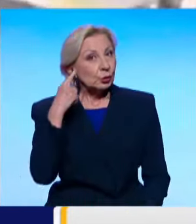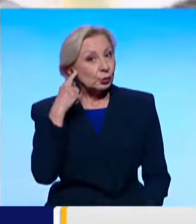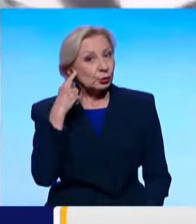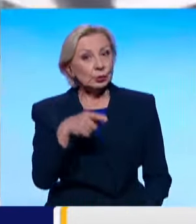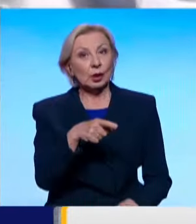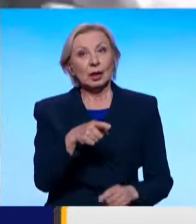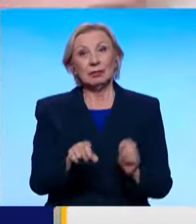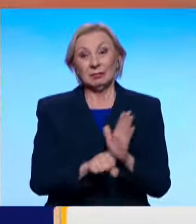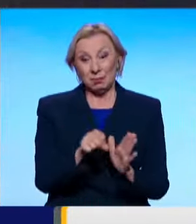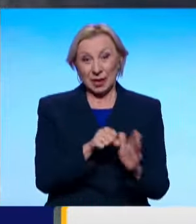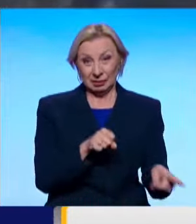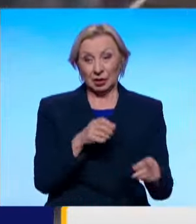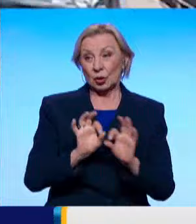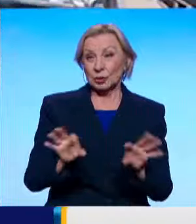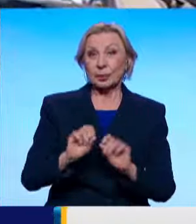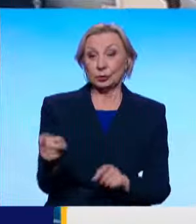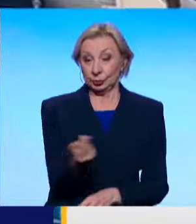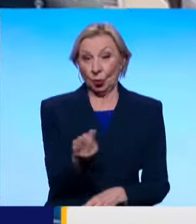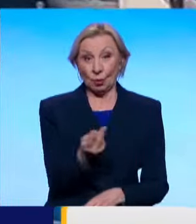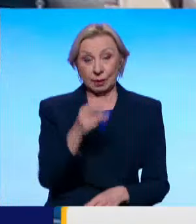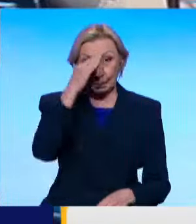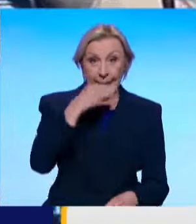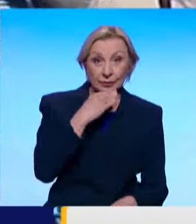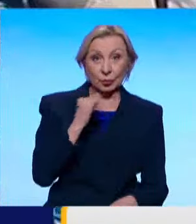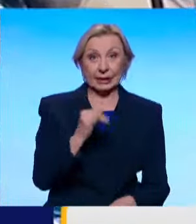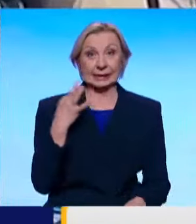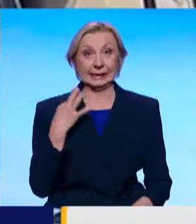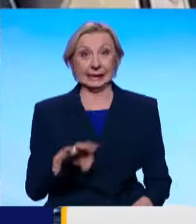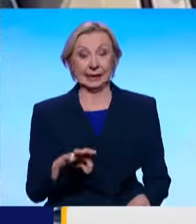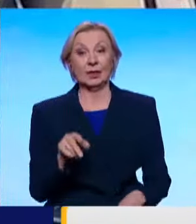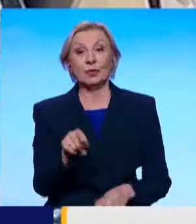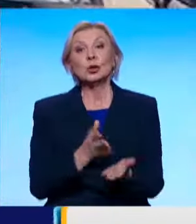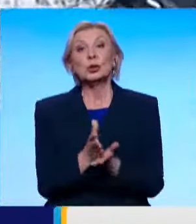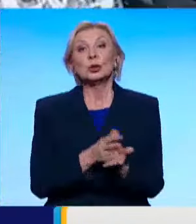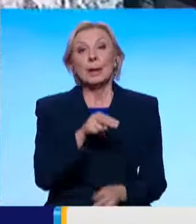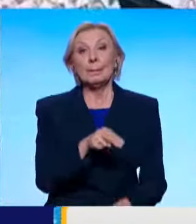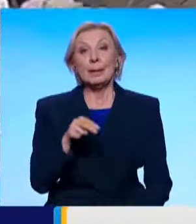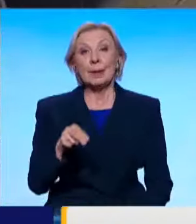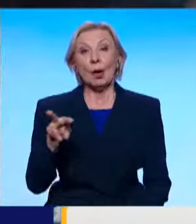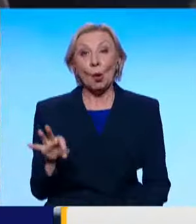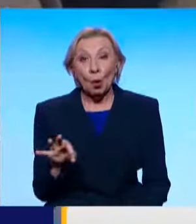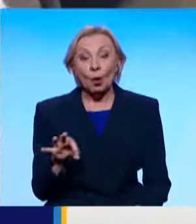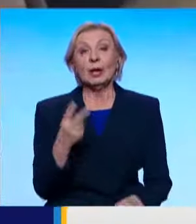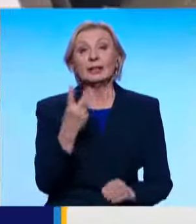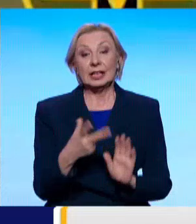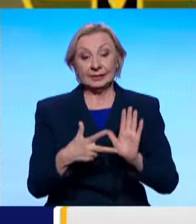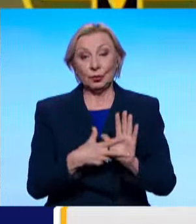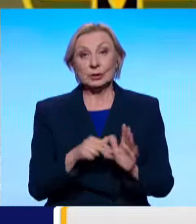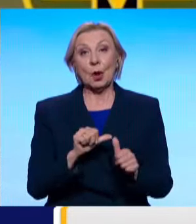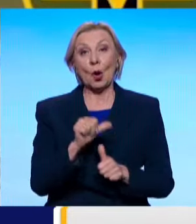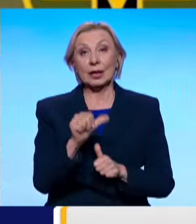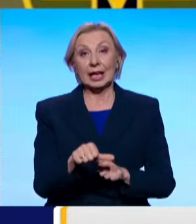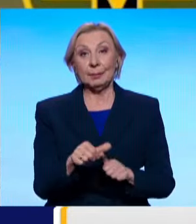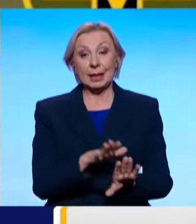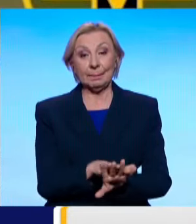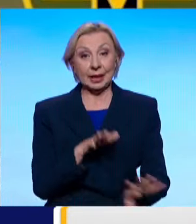нападники розповідають поліції, що вони батько та син. Обоє нібито служать у ППО у 28-й окремій механізованій бригаді. В